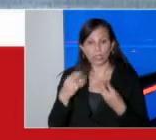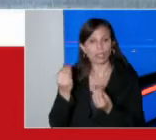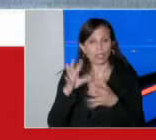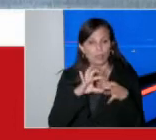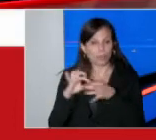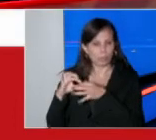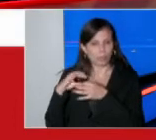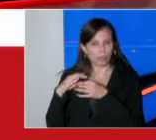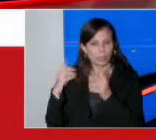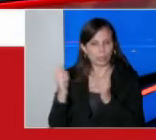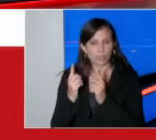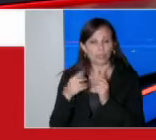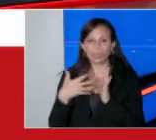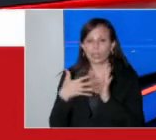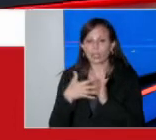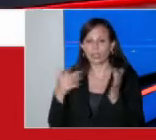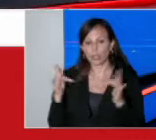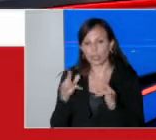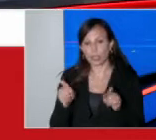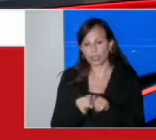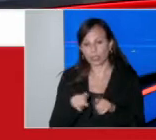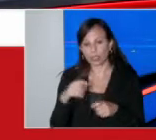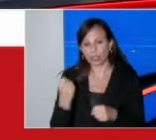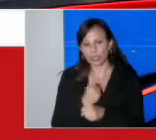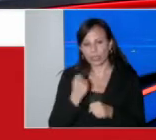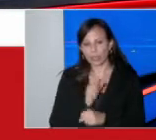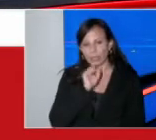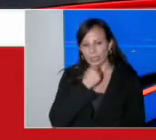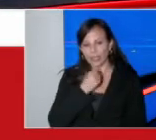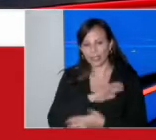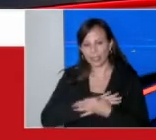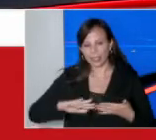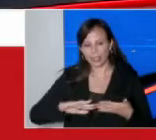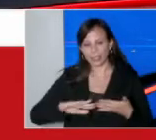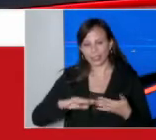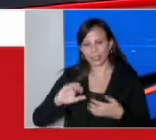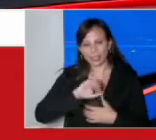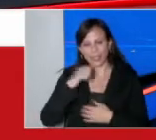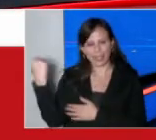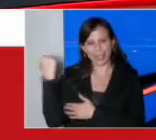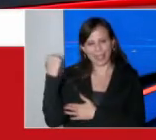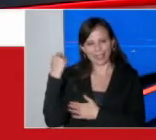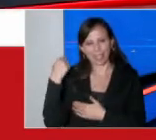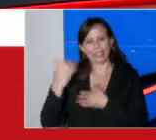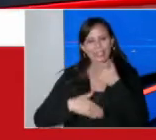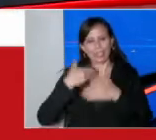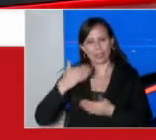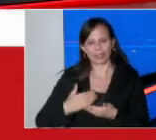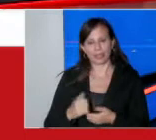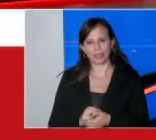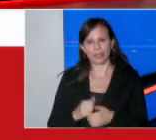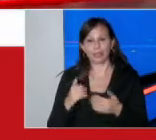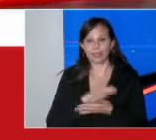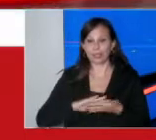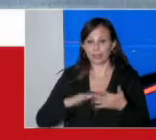במשפט. החקירה הנגדית זה כמו מבצע סבתא, זה התחיל הכי חזק והתגבר בהמשך. זה התחיל כבר עם הסיפור הזה